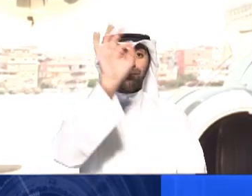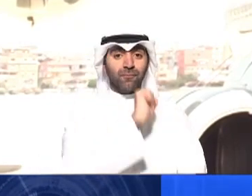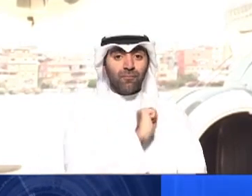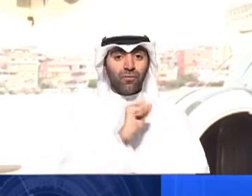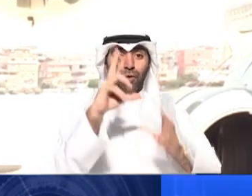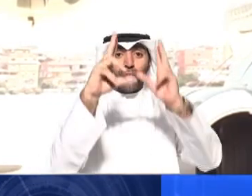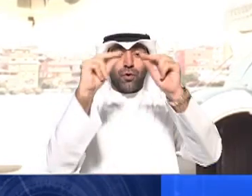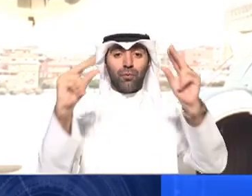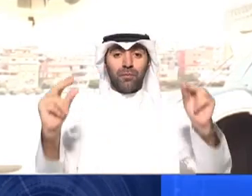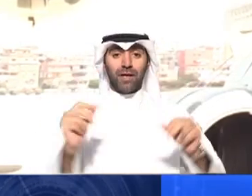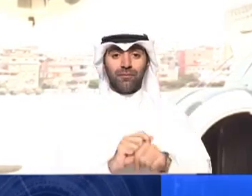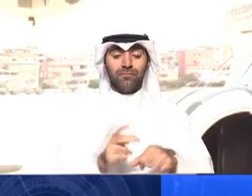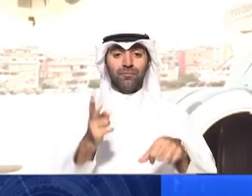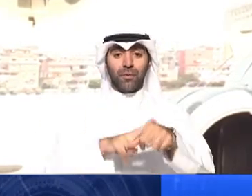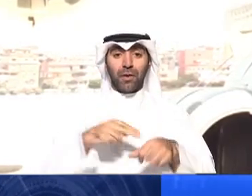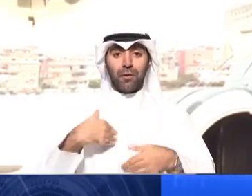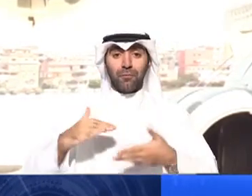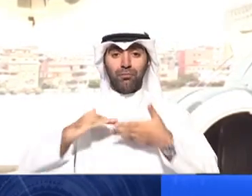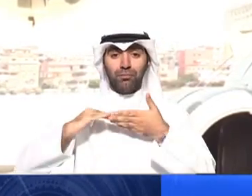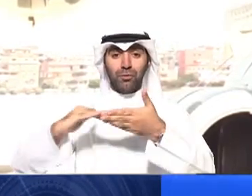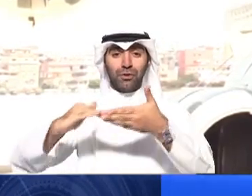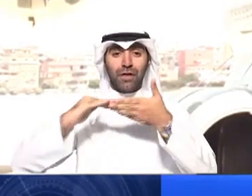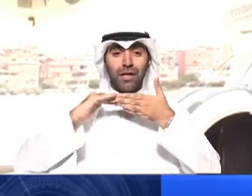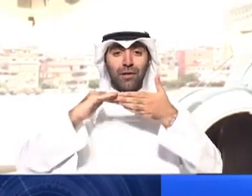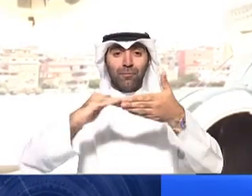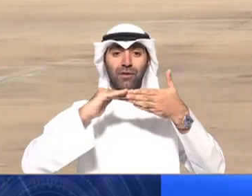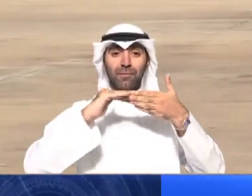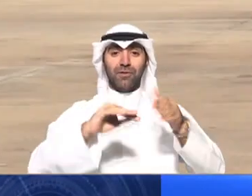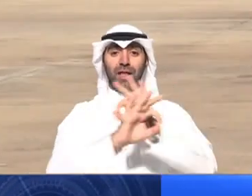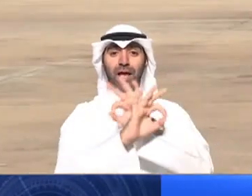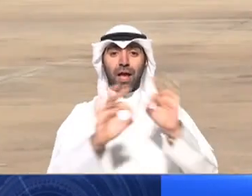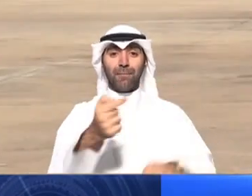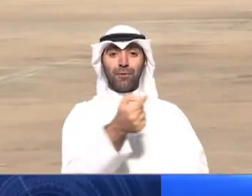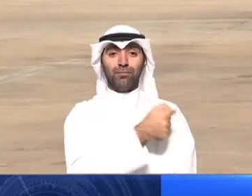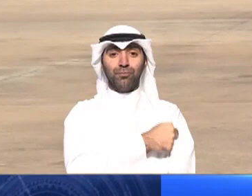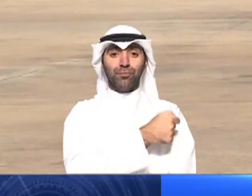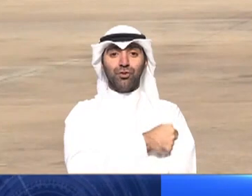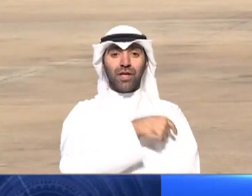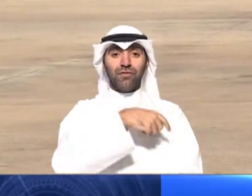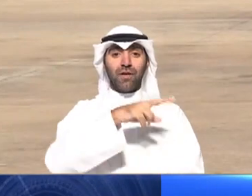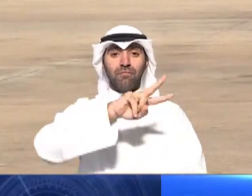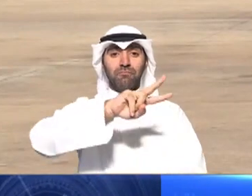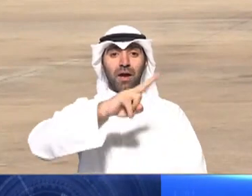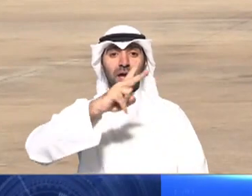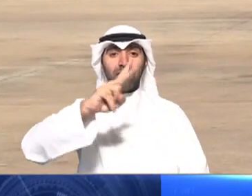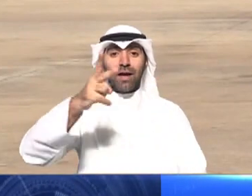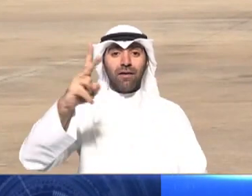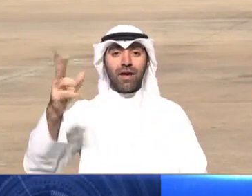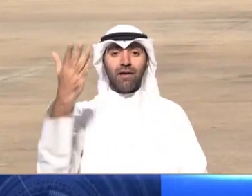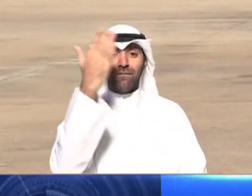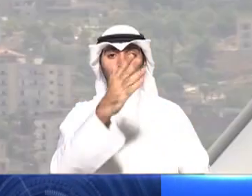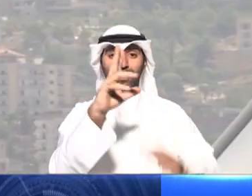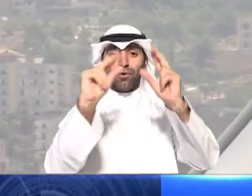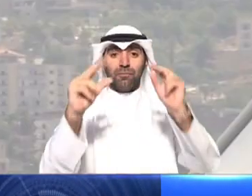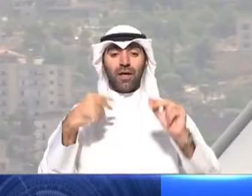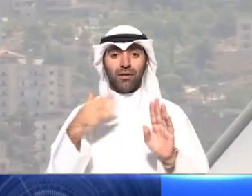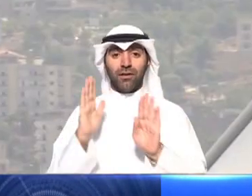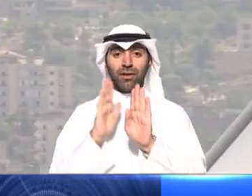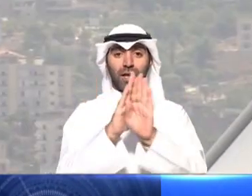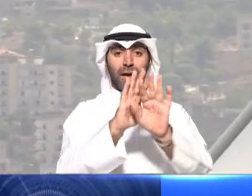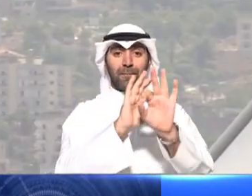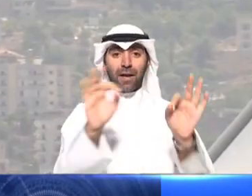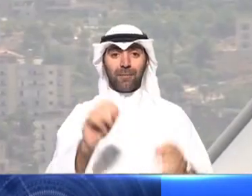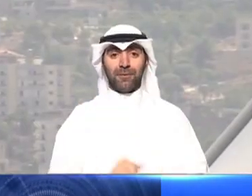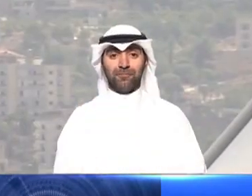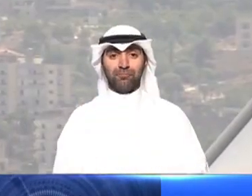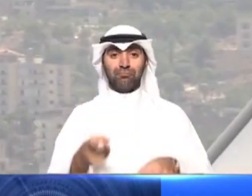المساعدات إلى المستشفيات وإلى مستحقيها من المواطنين اللبنانيين. ممثل قائد الجيش اللبناني وجه أسمى التحيات والتشكرات